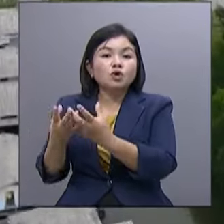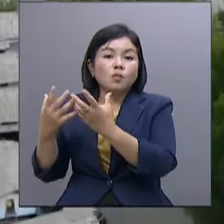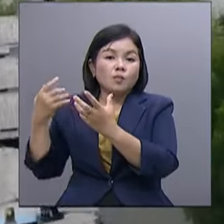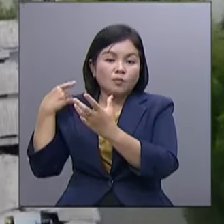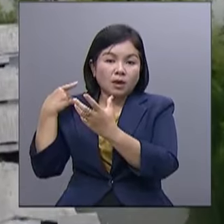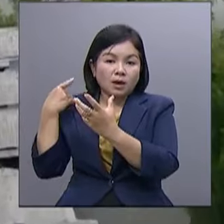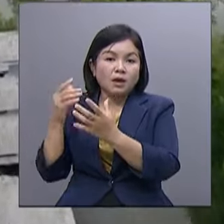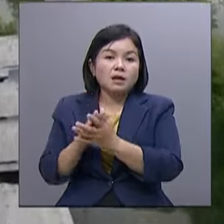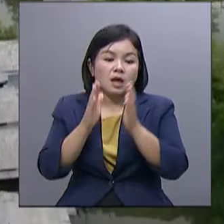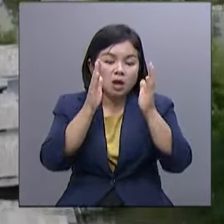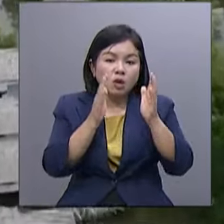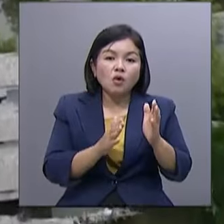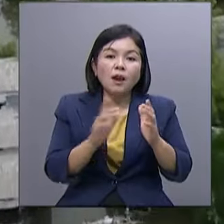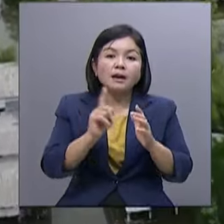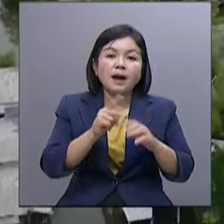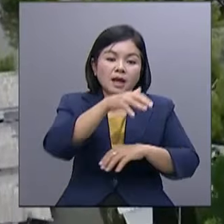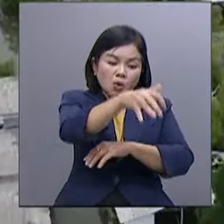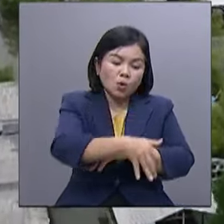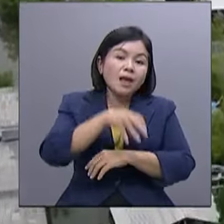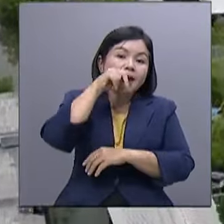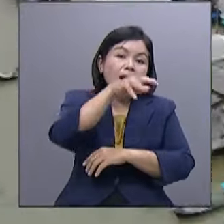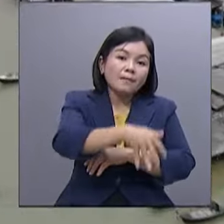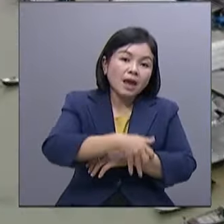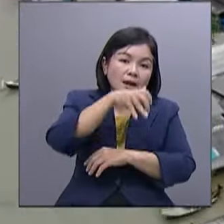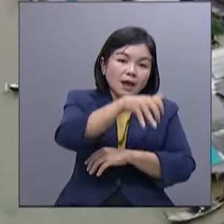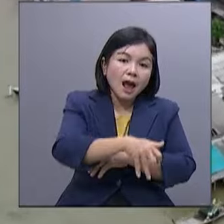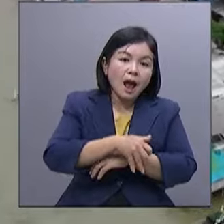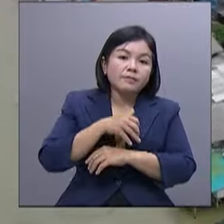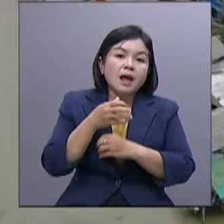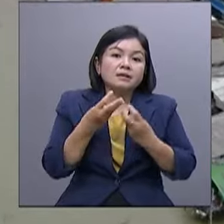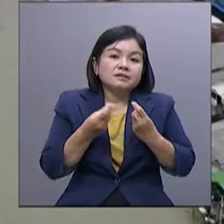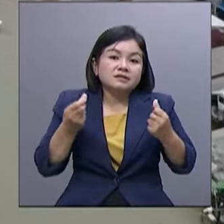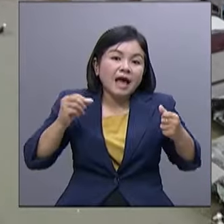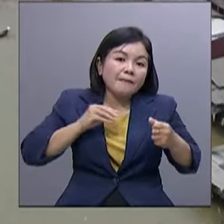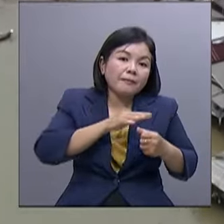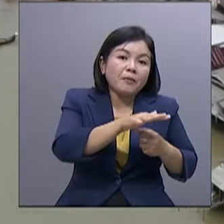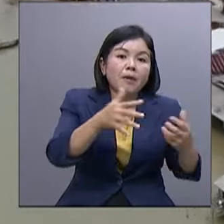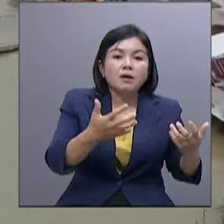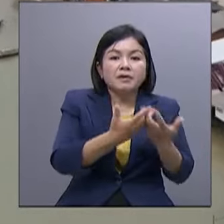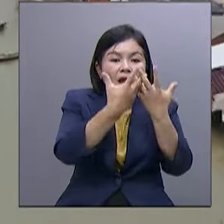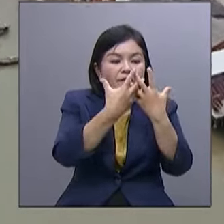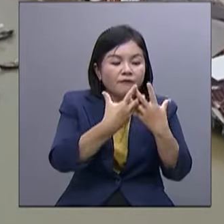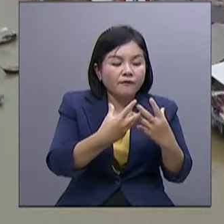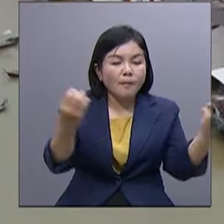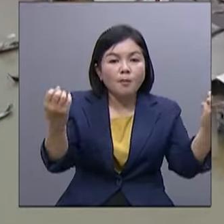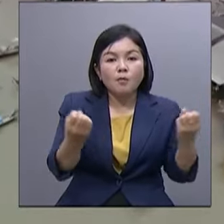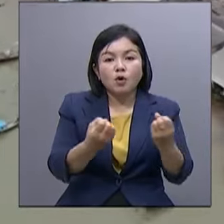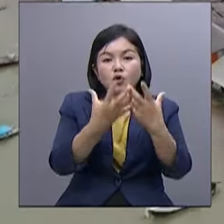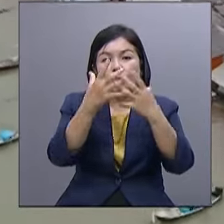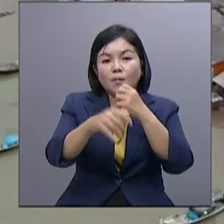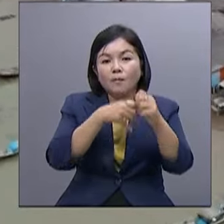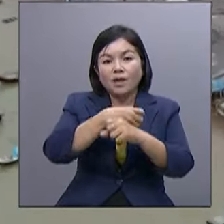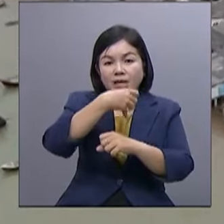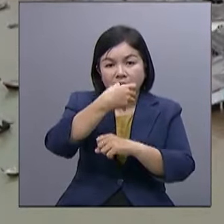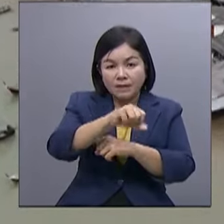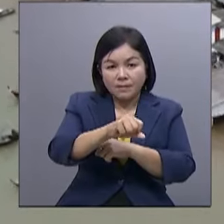มนุษย์โดยตรงเนี่ยก็เรื่องของการขุดลอกร่องน้ำตะกอนทรายทับมซึ่งก็เป็นสาเหตุที่เกิดขึ้นมาต่อเนื่องกันมาหลายสิบปีแล้ว